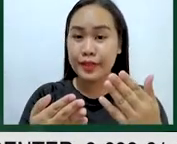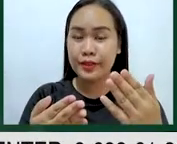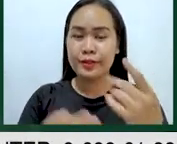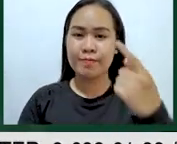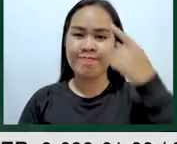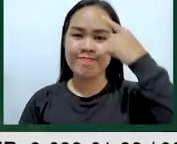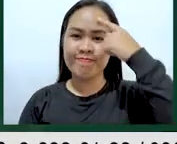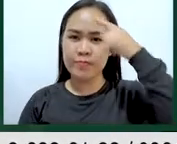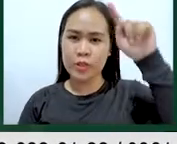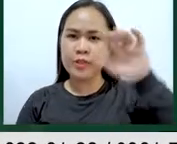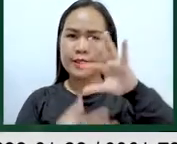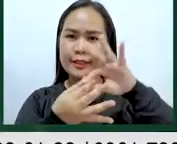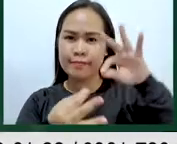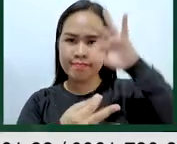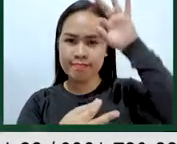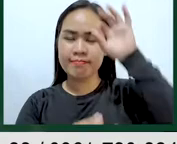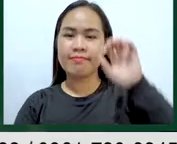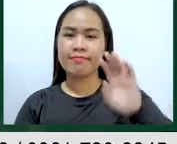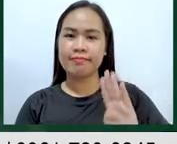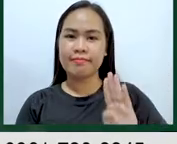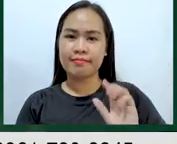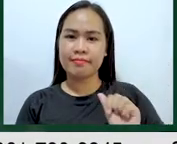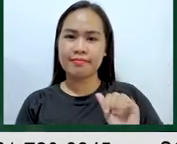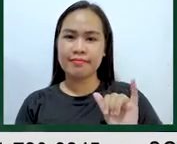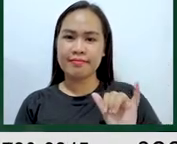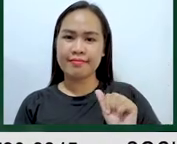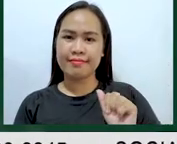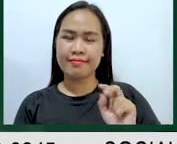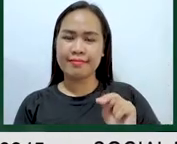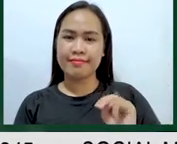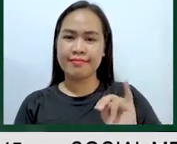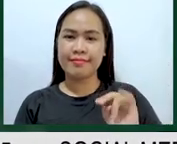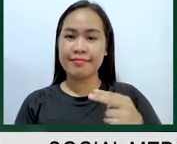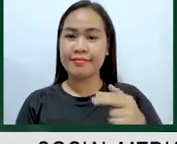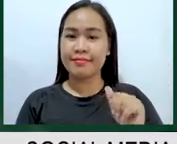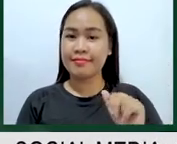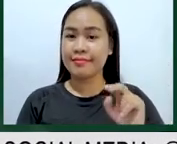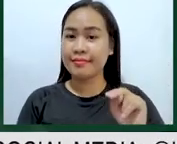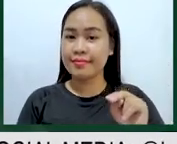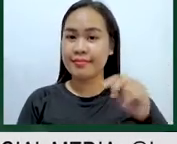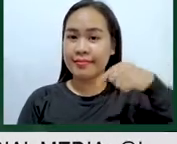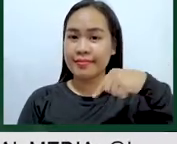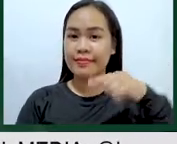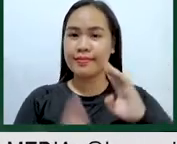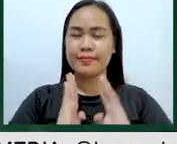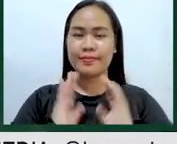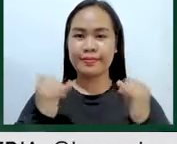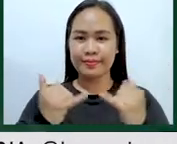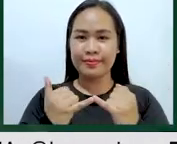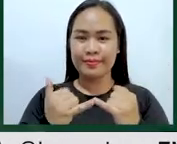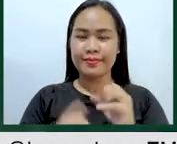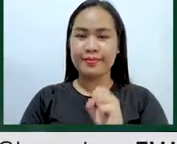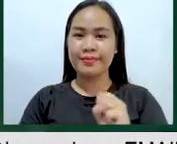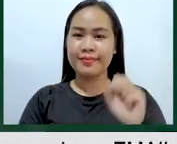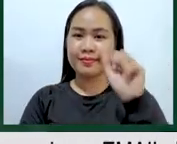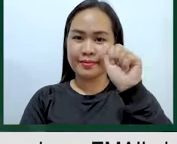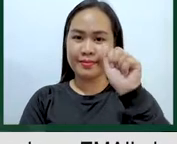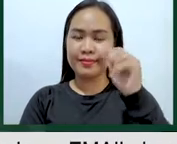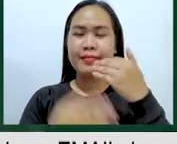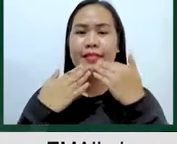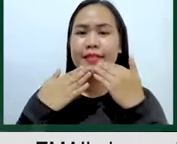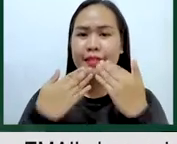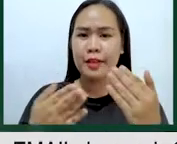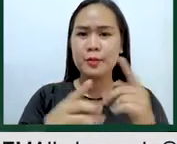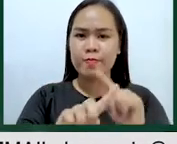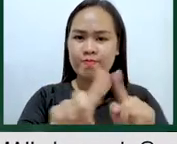natin ang undas pa rin. Kasama ang ating mga mahal sa buhay. So, ang aking pagpapasalamat, no,